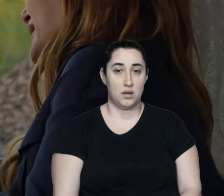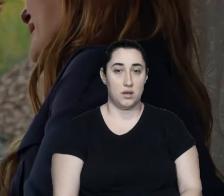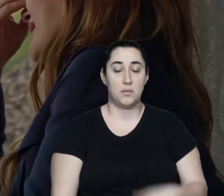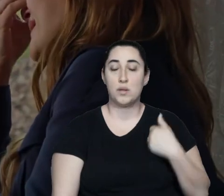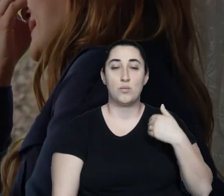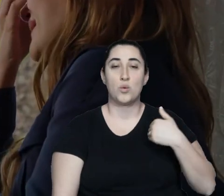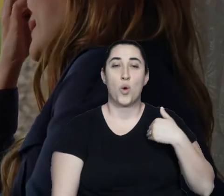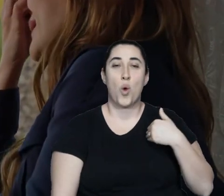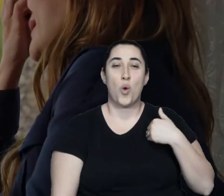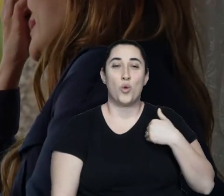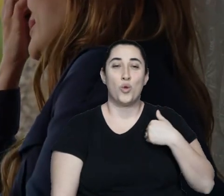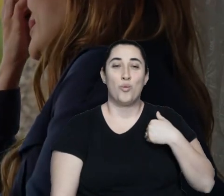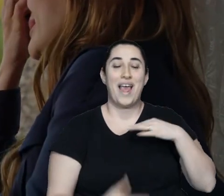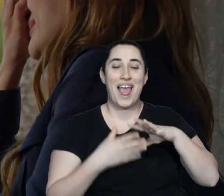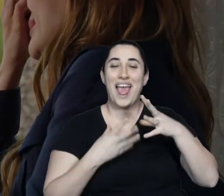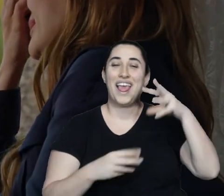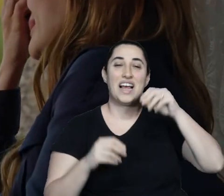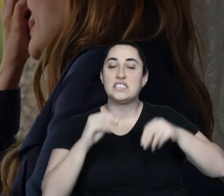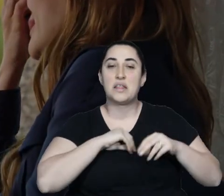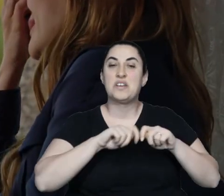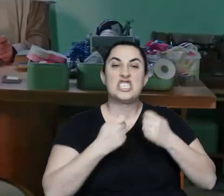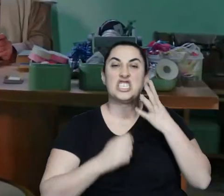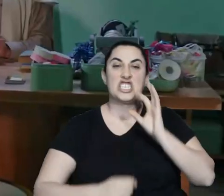gönlümü put sanıp da kıran kim?